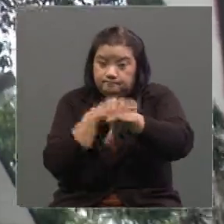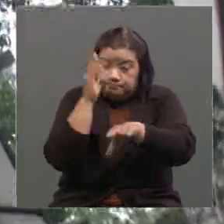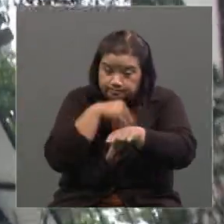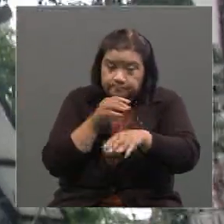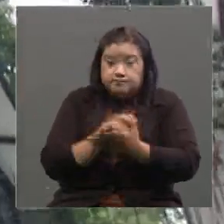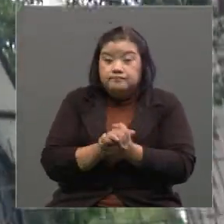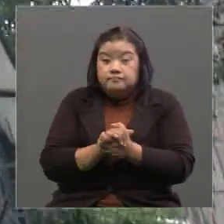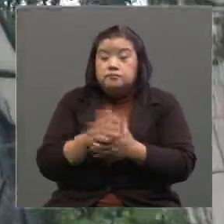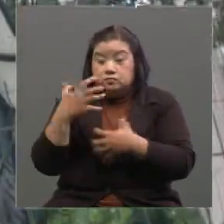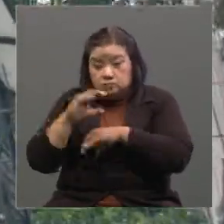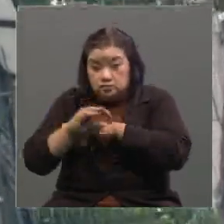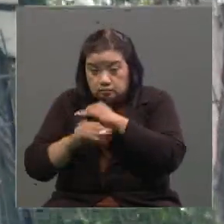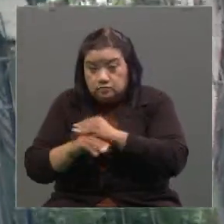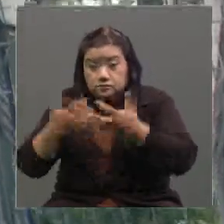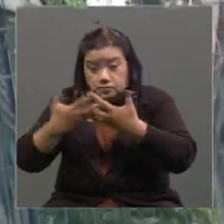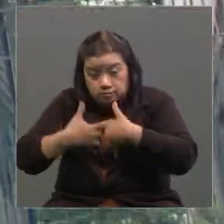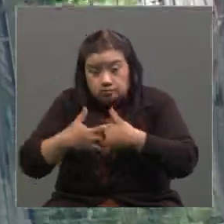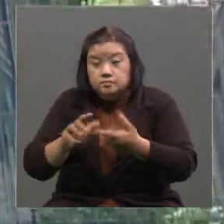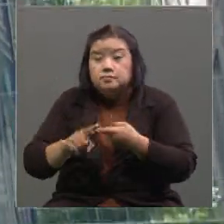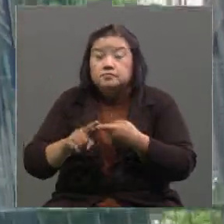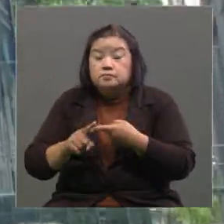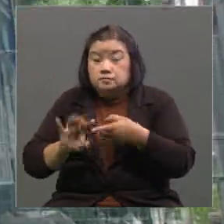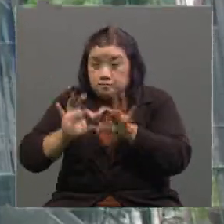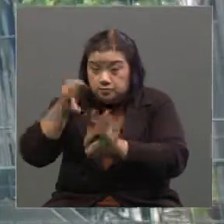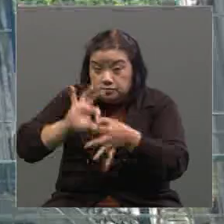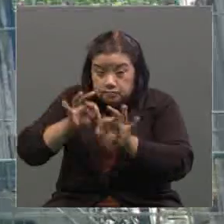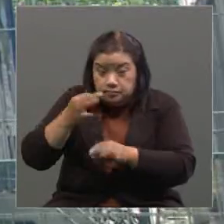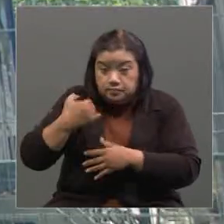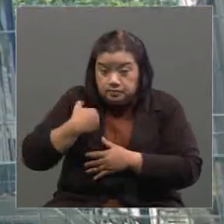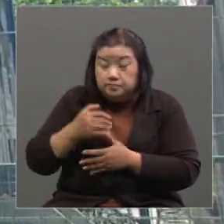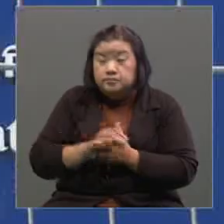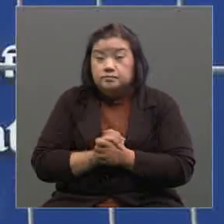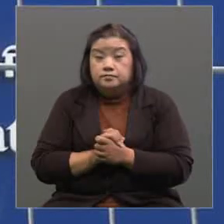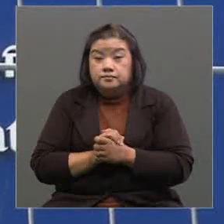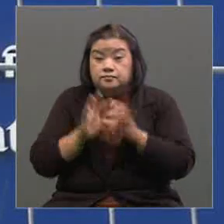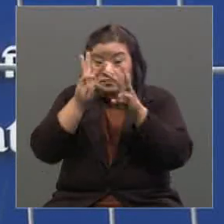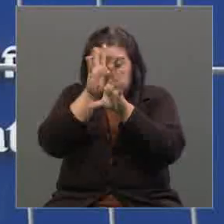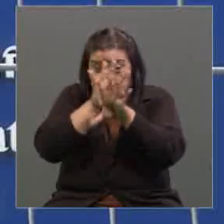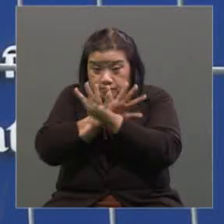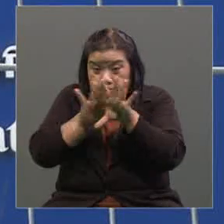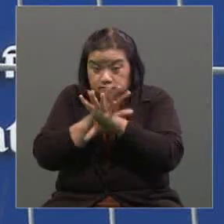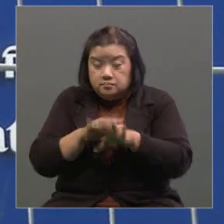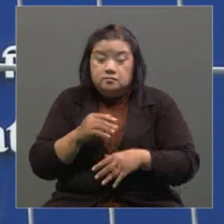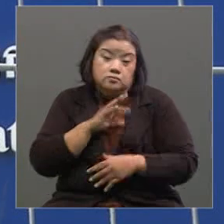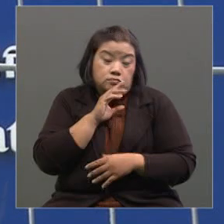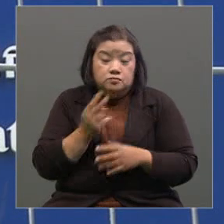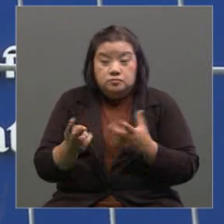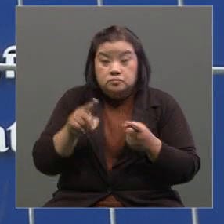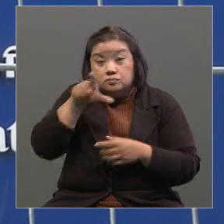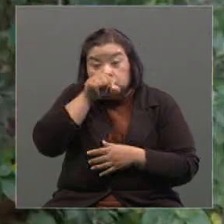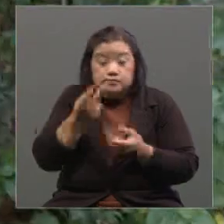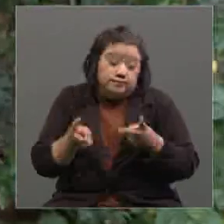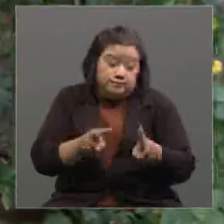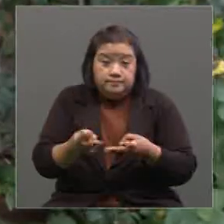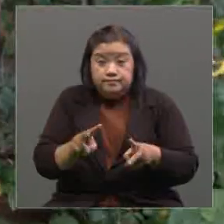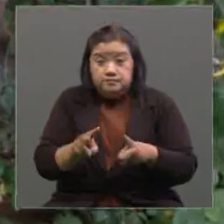ดฝุ่นจากโครงการก่อสร้างโรงงานอุตสาหกรรมการเผาชีวมวลส่วนฝุ่นควันจากร้านอาหารประเภทปิ้งย่างที่รับการร้องเ